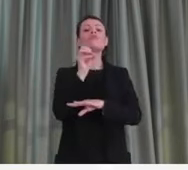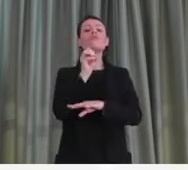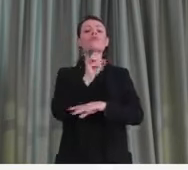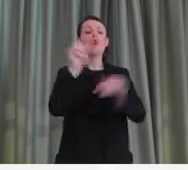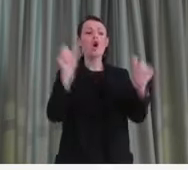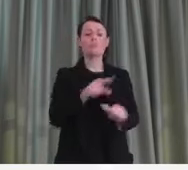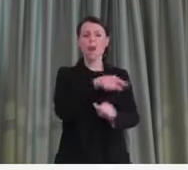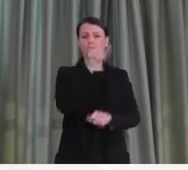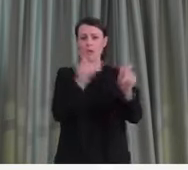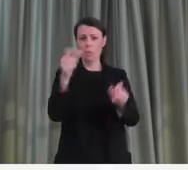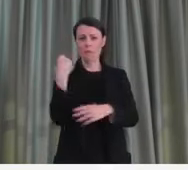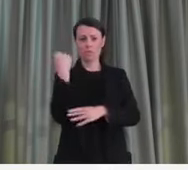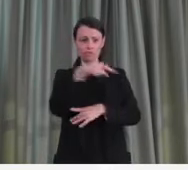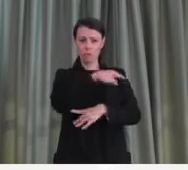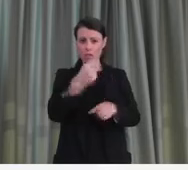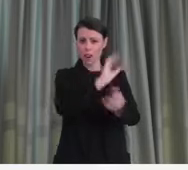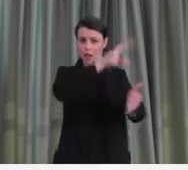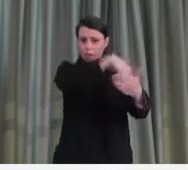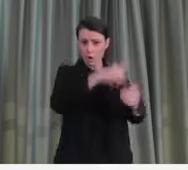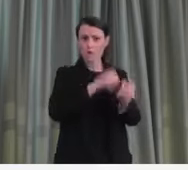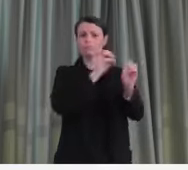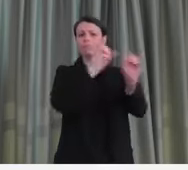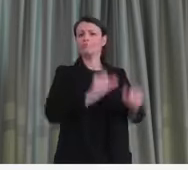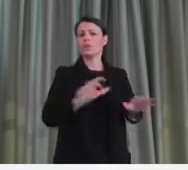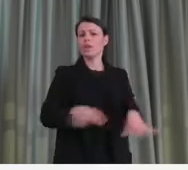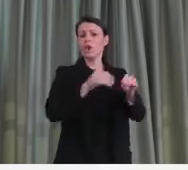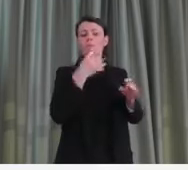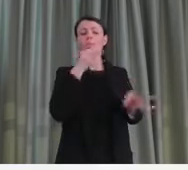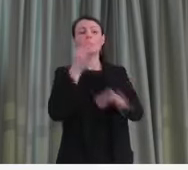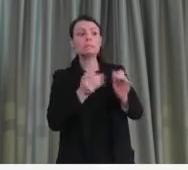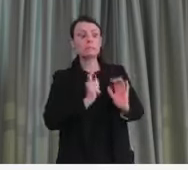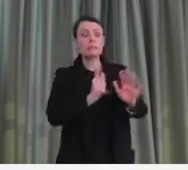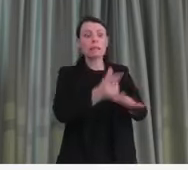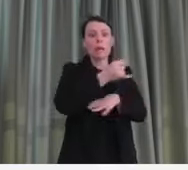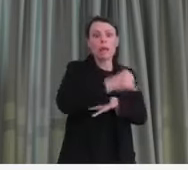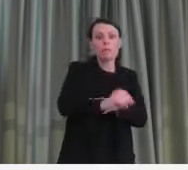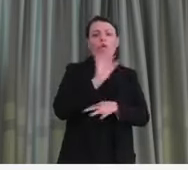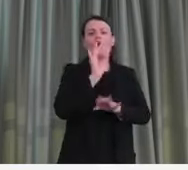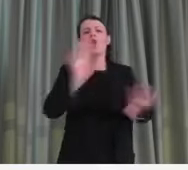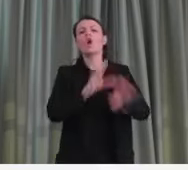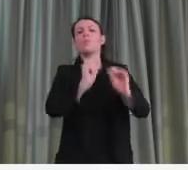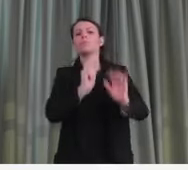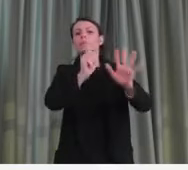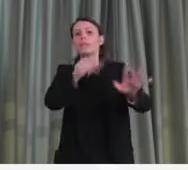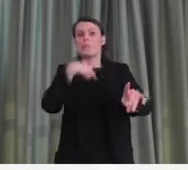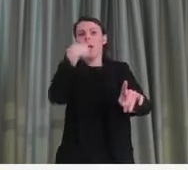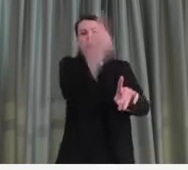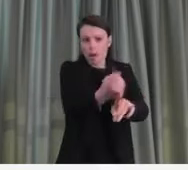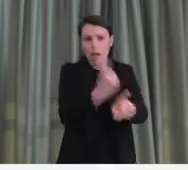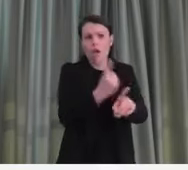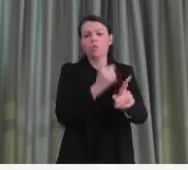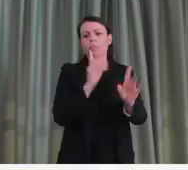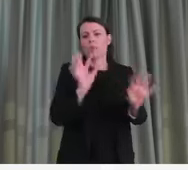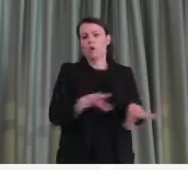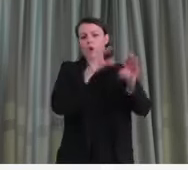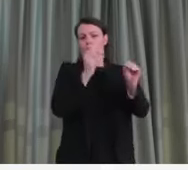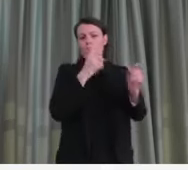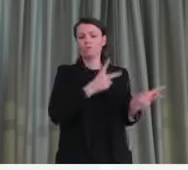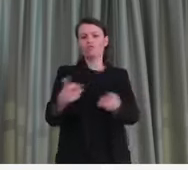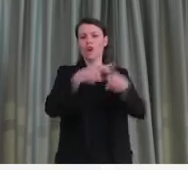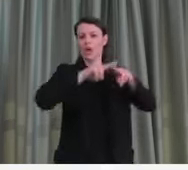verso la fine a settimanali all inizio della prossima inizieremo a ricoverare i primi pazienti ci sono notizie molto